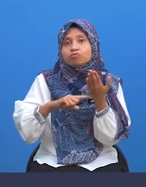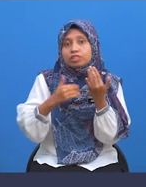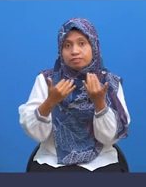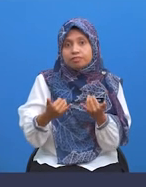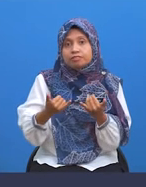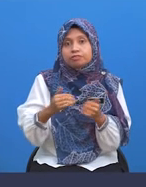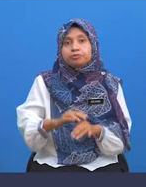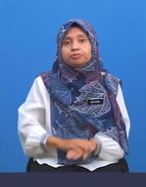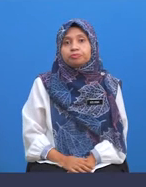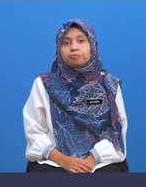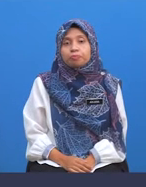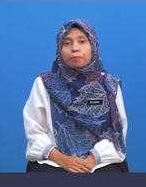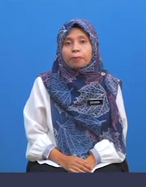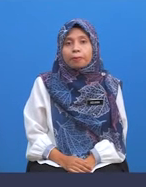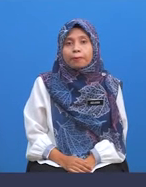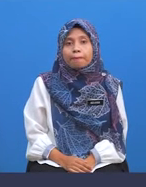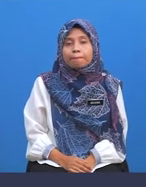Soalan ketiga.